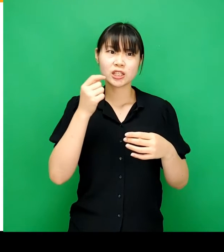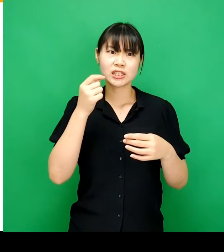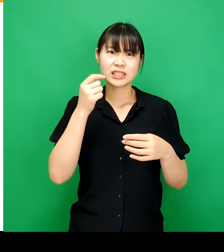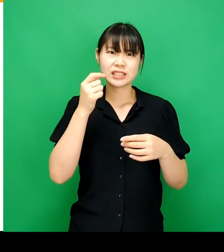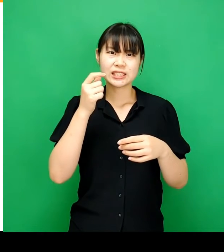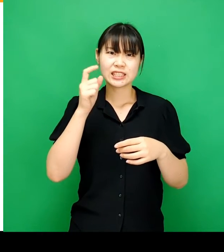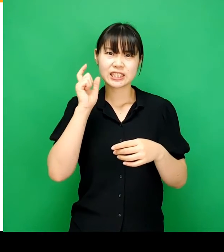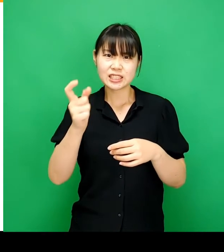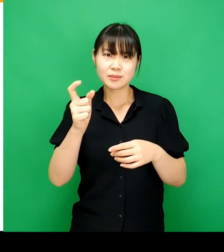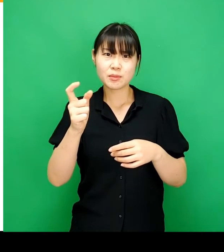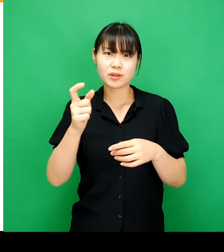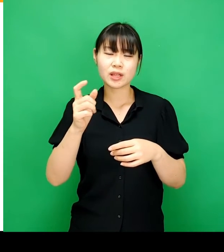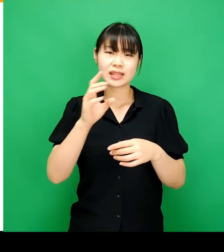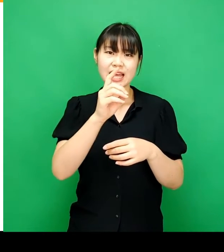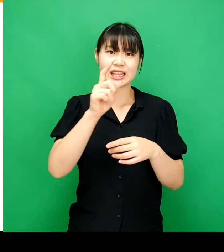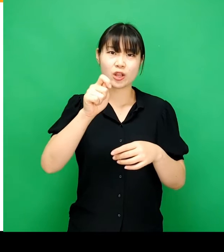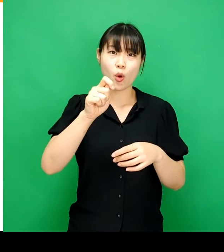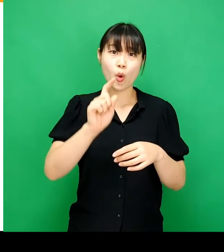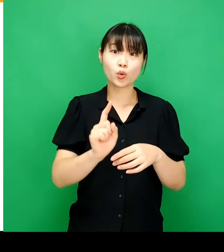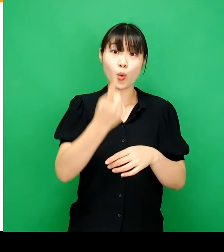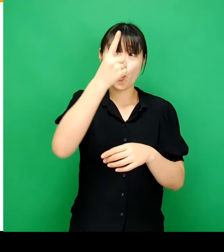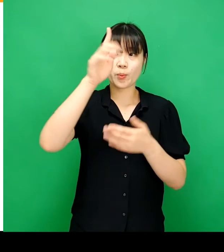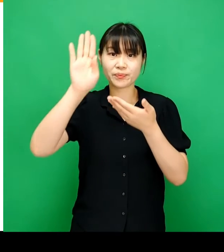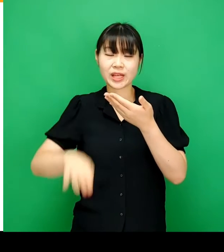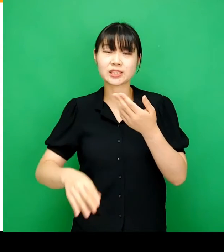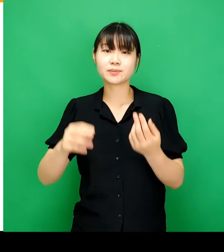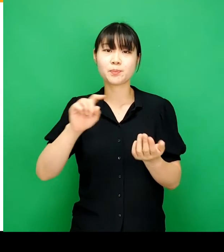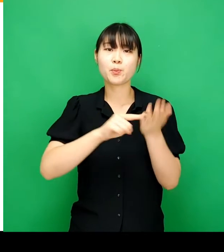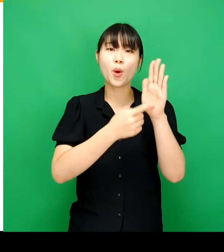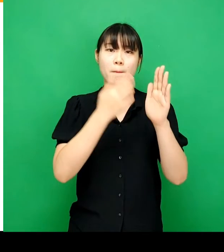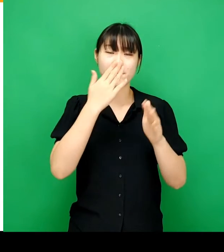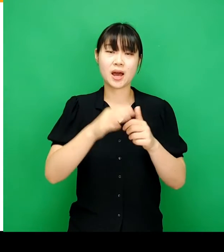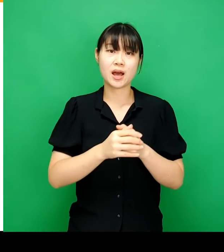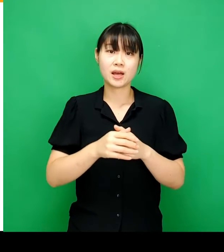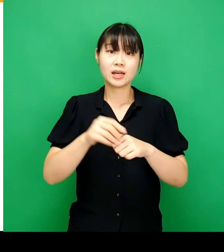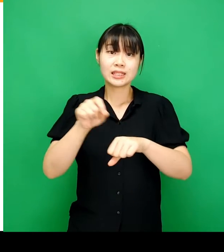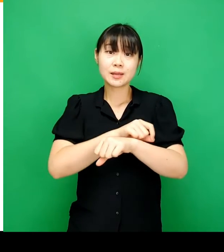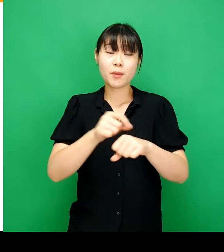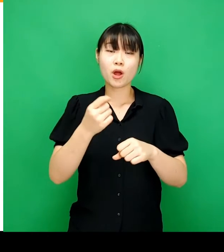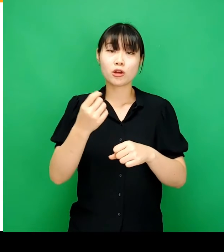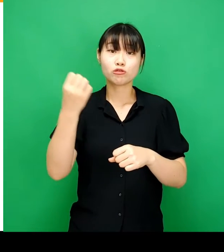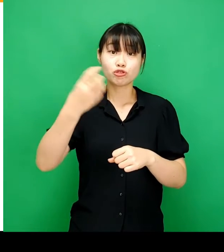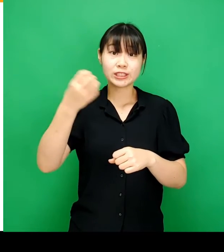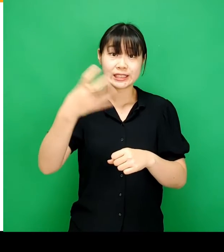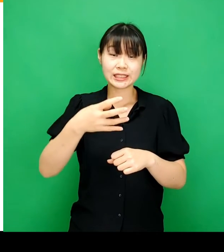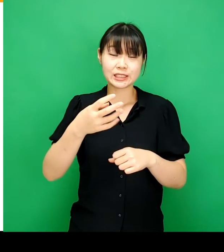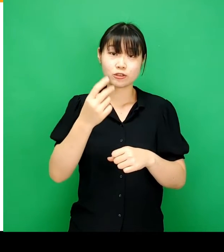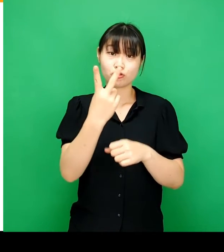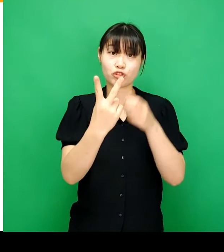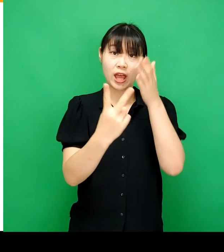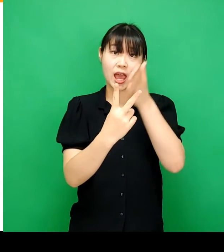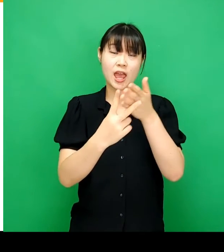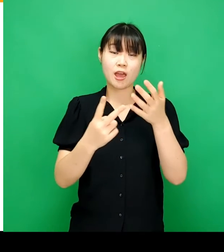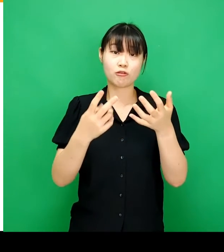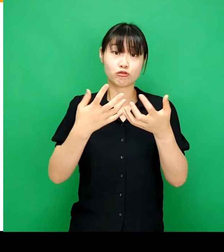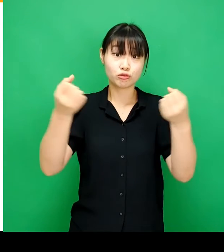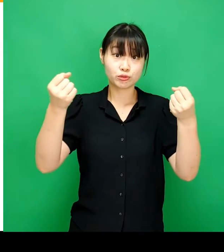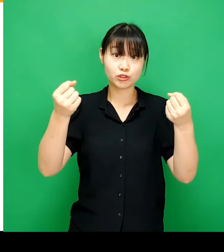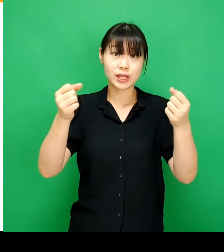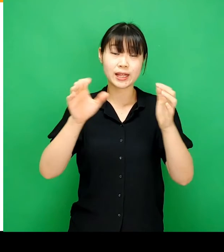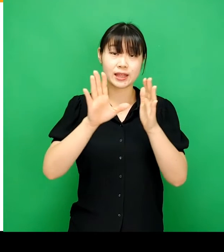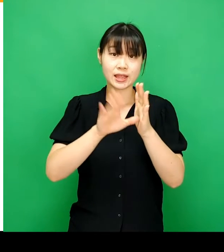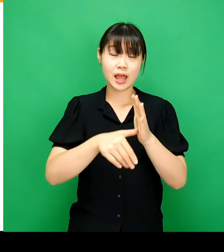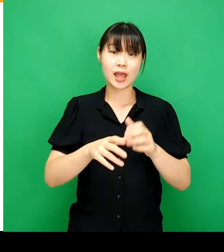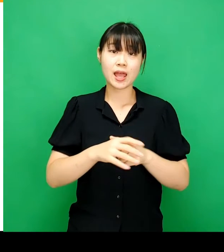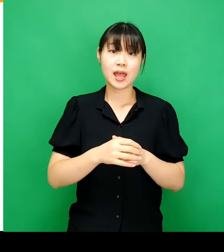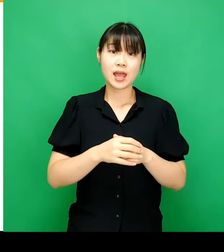채도가 진해지면서 데이터의 높고 낮음을 표현할 수 있습니다. 또한 특정한 수치를 기준으로 두 영역으로